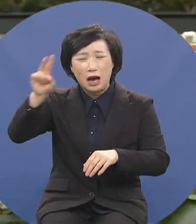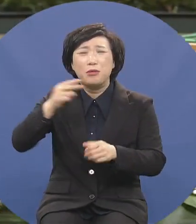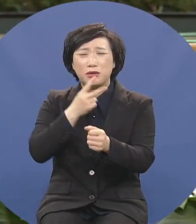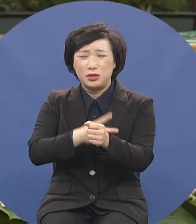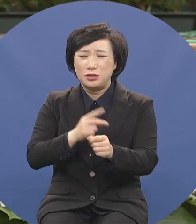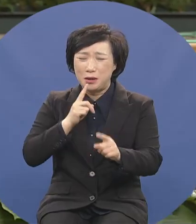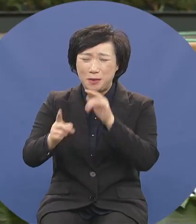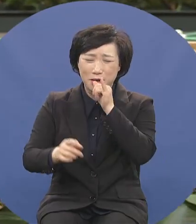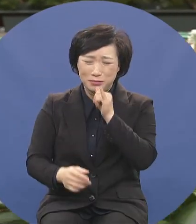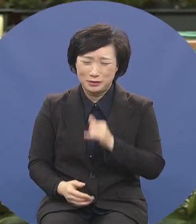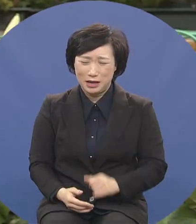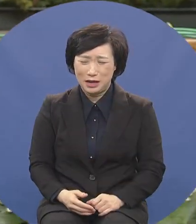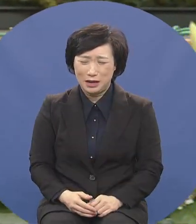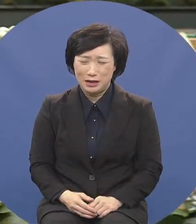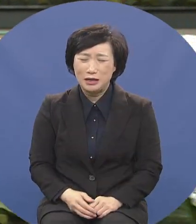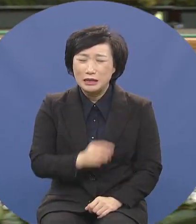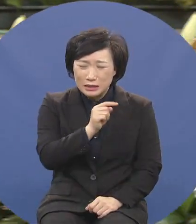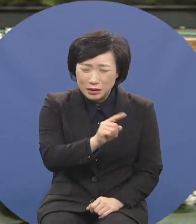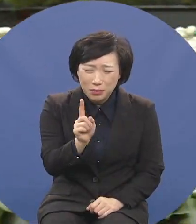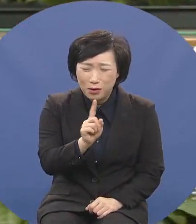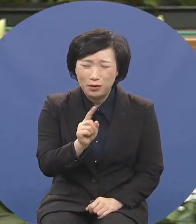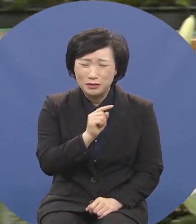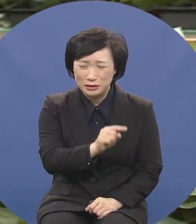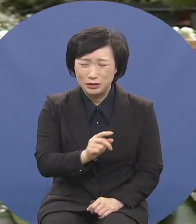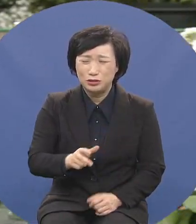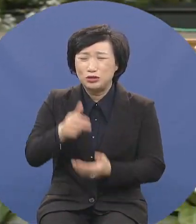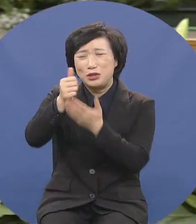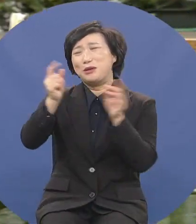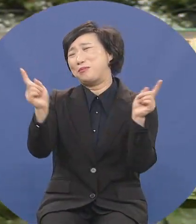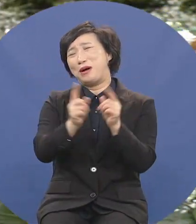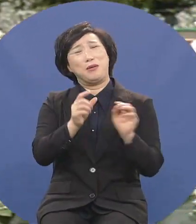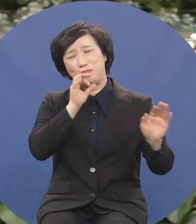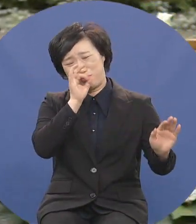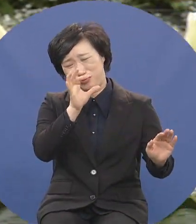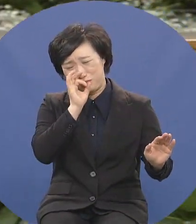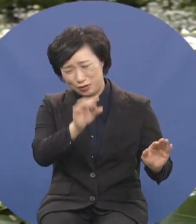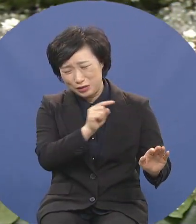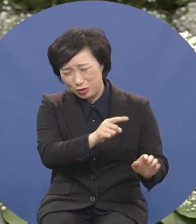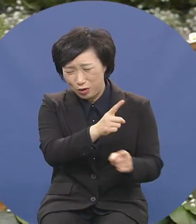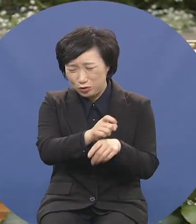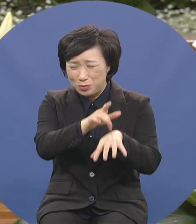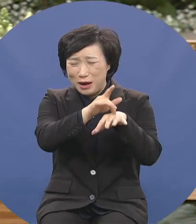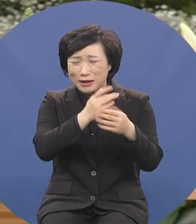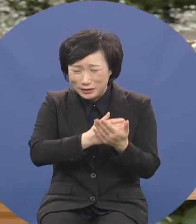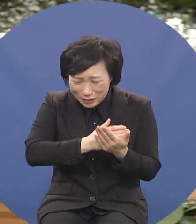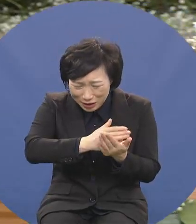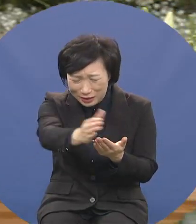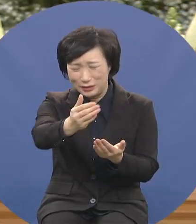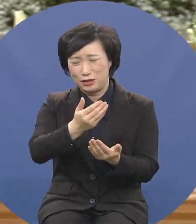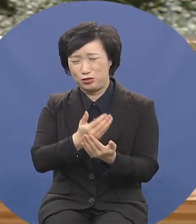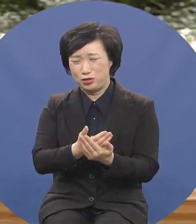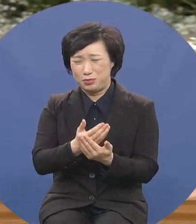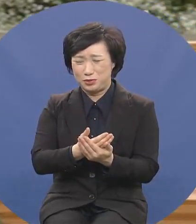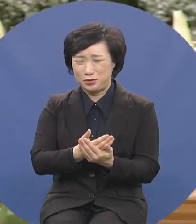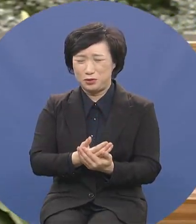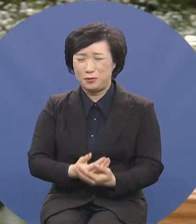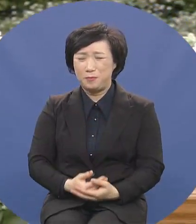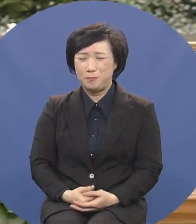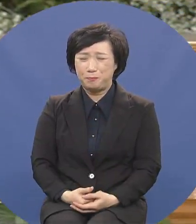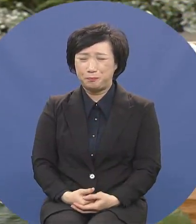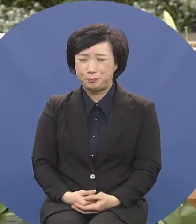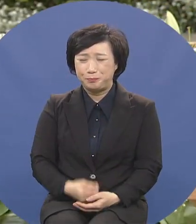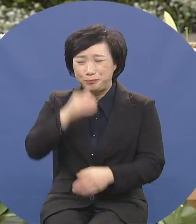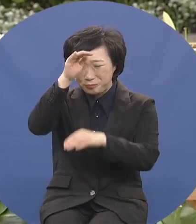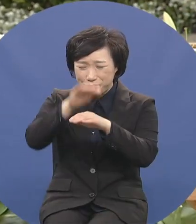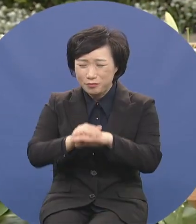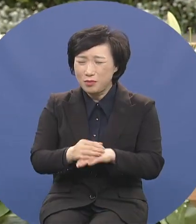사도는 말했습니다. 이것은 절대로 주님 뵐 수 없습니다. 이 원수는 떠나게 도와주시옵소서.